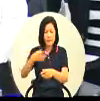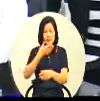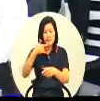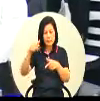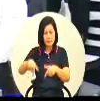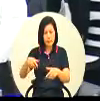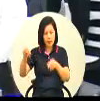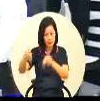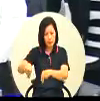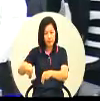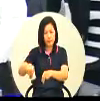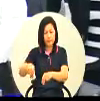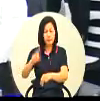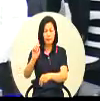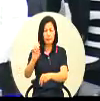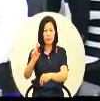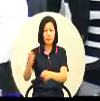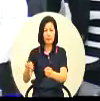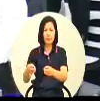道，不得而知。